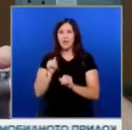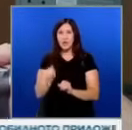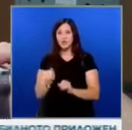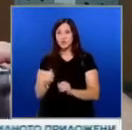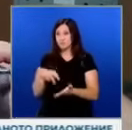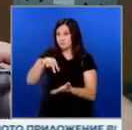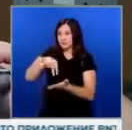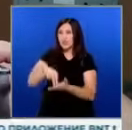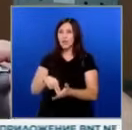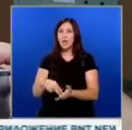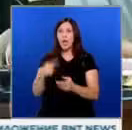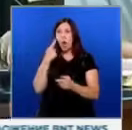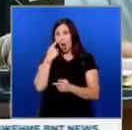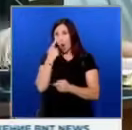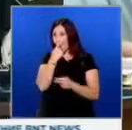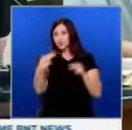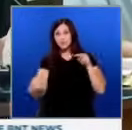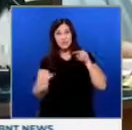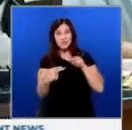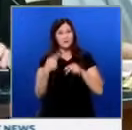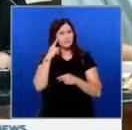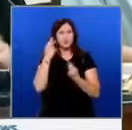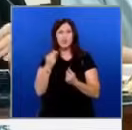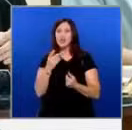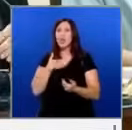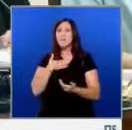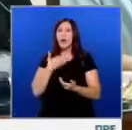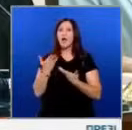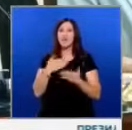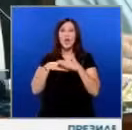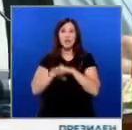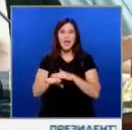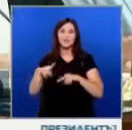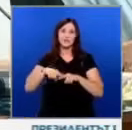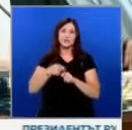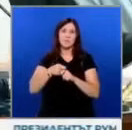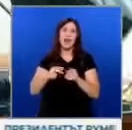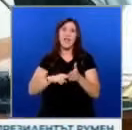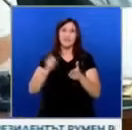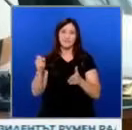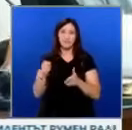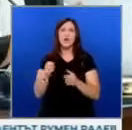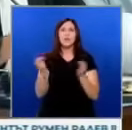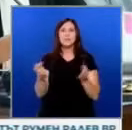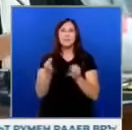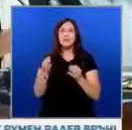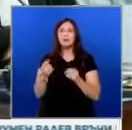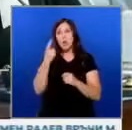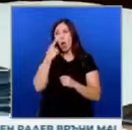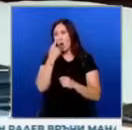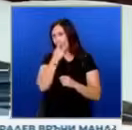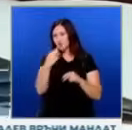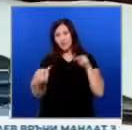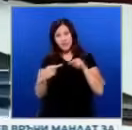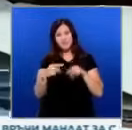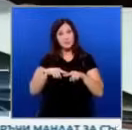очна ставка, това означава, че има какво да крие и съответно съдът ще си направи изводите. Специално за насрочената очна ставка в съда бе извикана